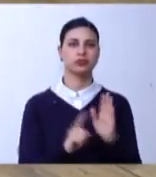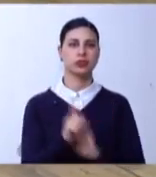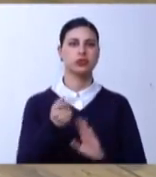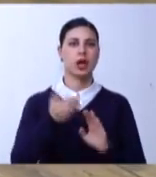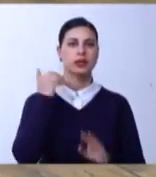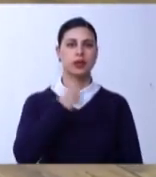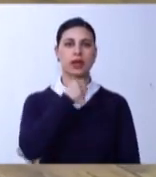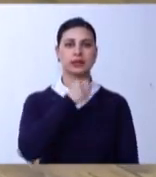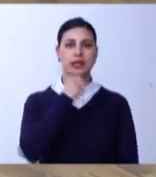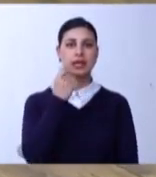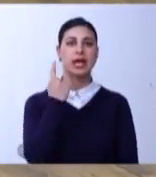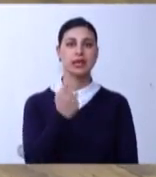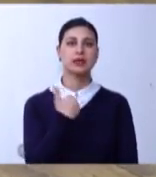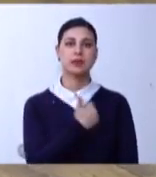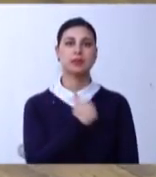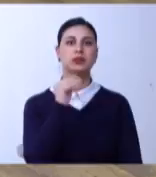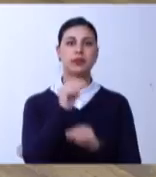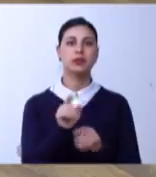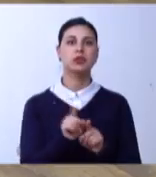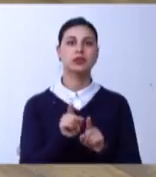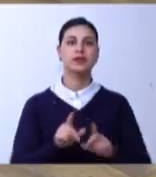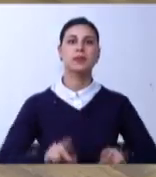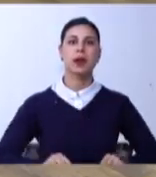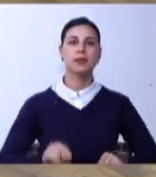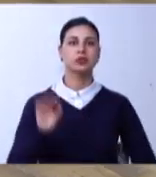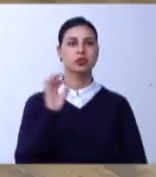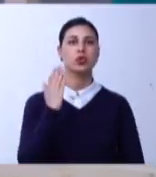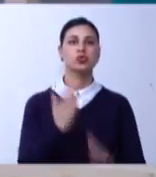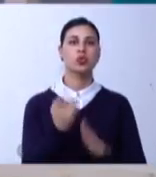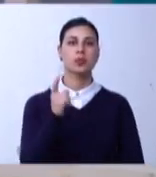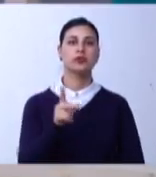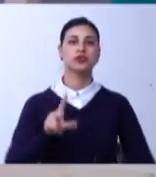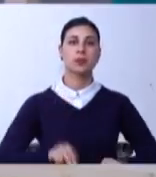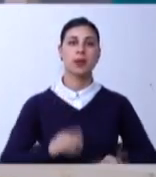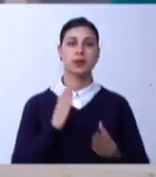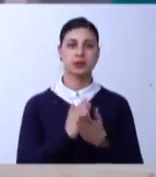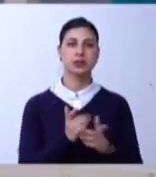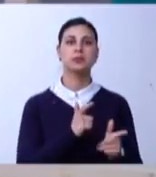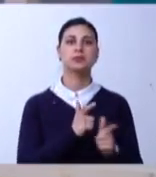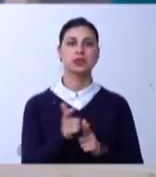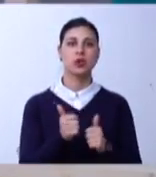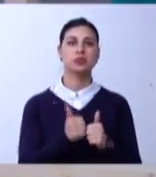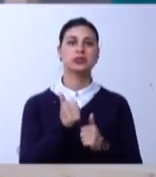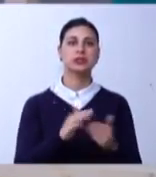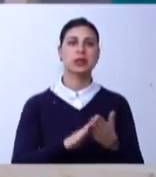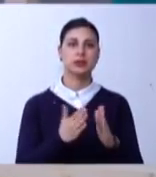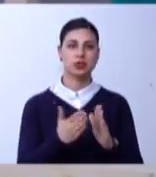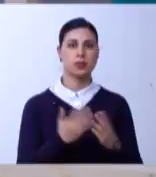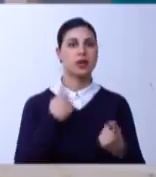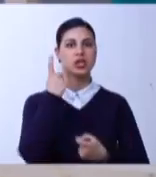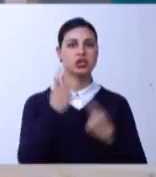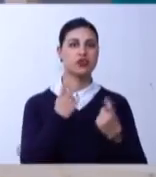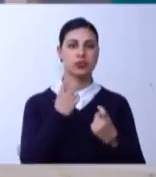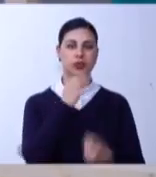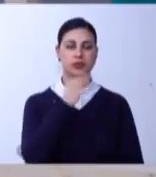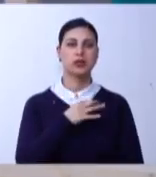ადრეული ასაკიდან. ერთი რაც მინდა დავამატო, ასევე საფენთან დაკავშირებით, თუ ბავშვი იყენებს საფენს, მზაობის წინაპირობ, ანუ ინფორმაციას